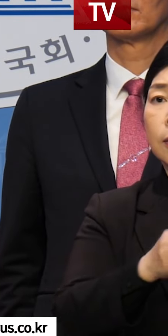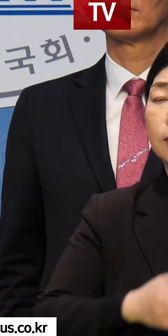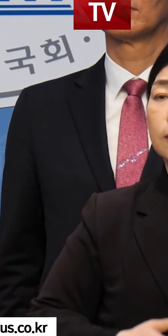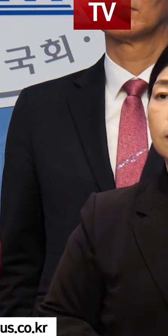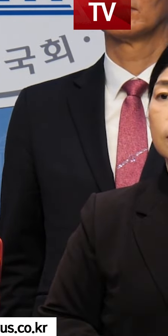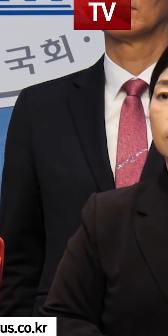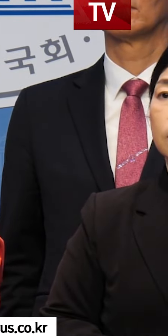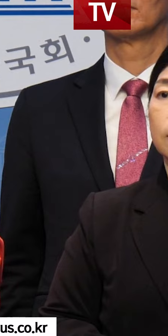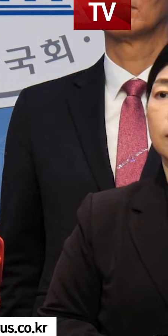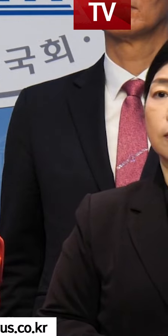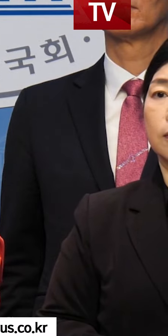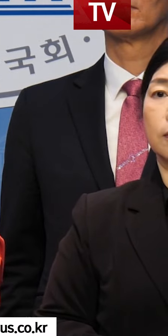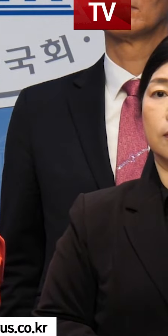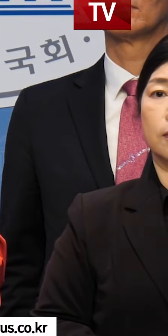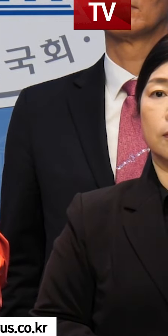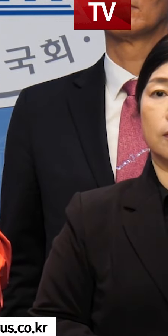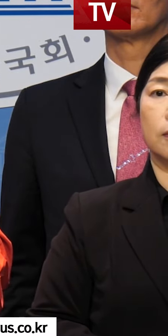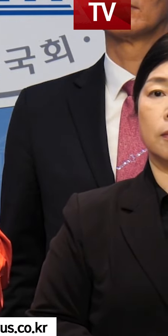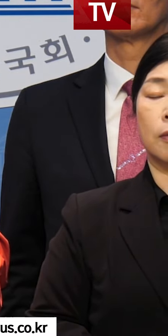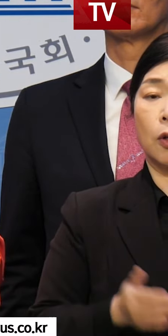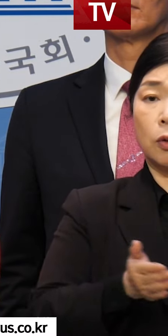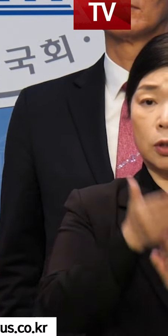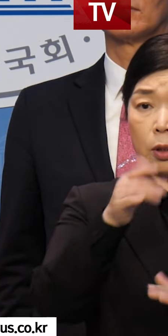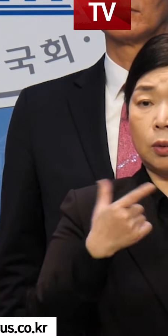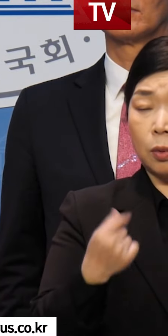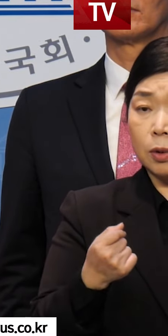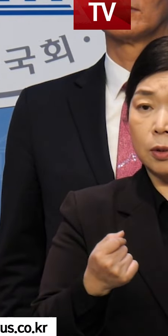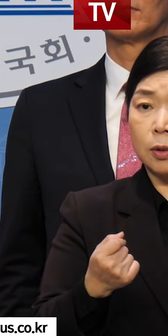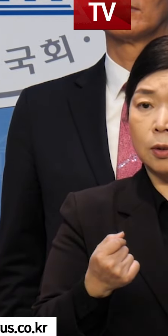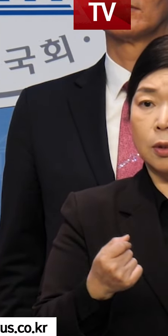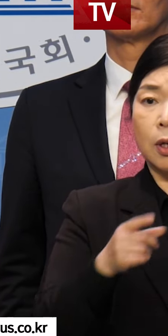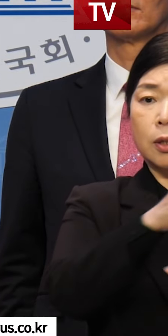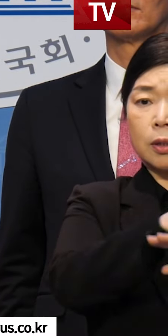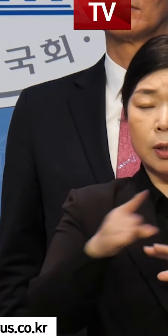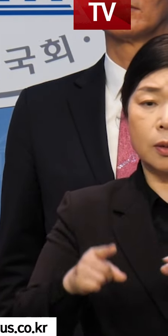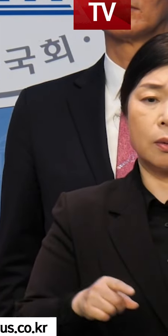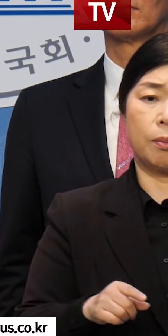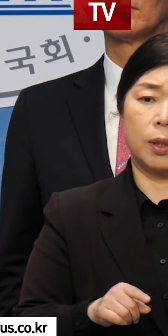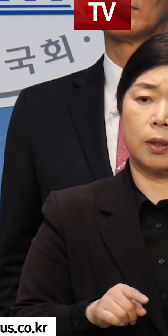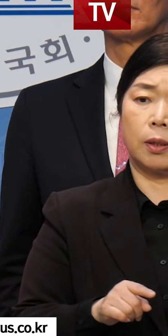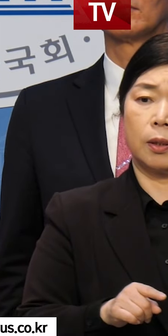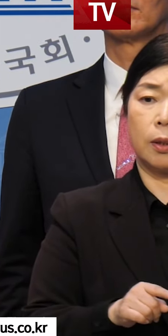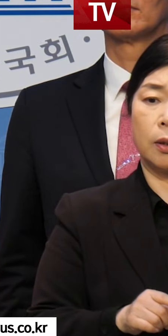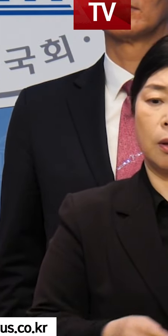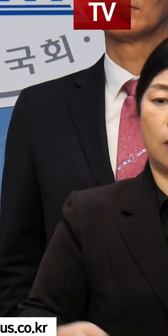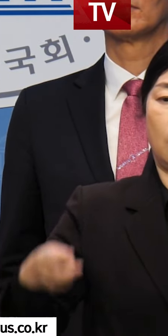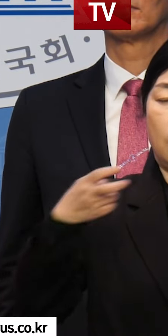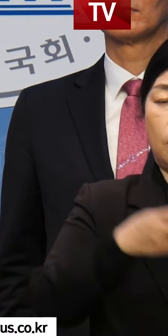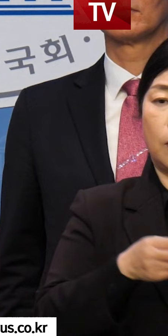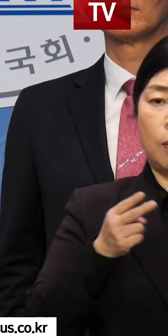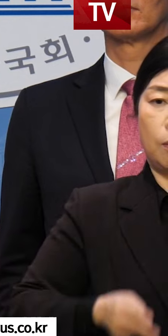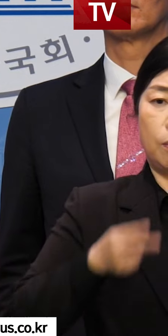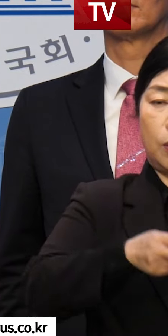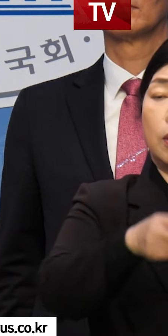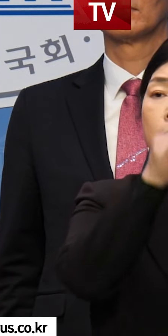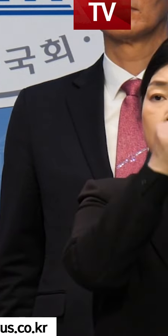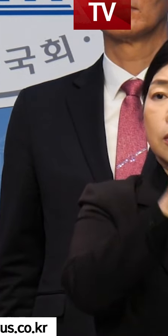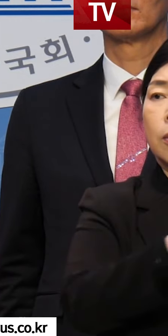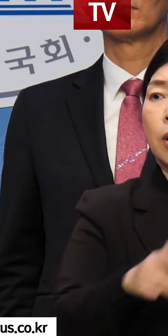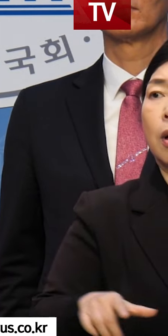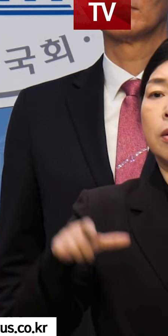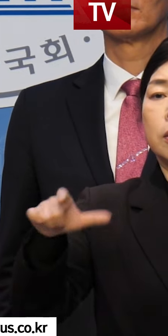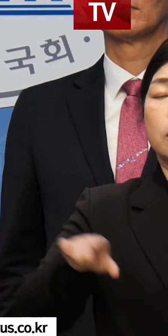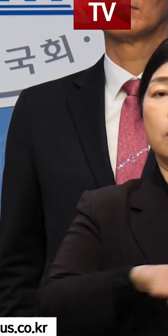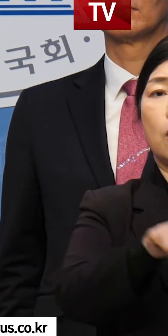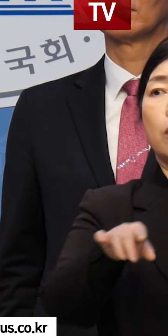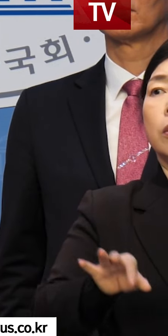있습니다. 우리 시도 GTX-B가 정차하는 도시로 그에 따른